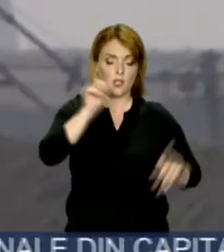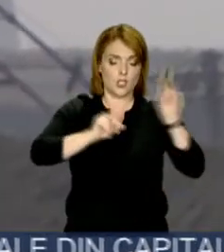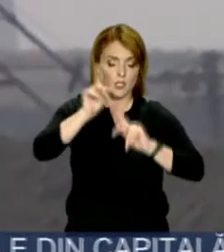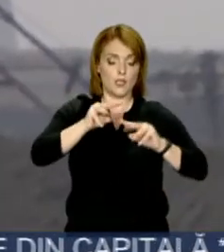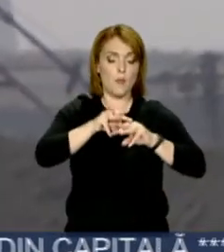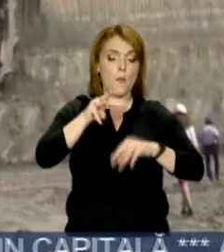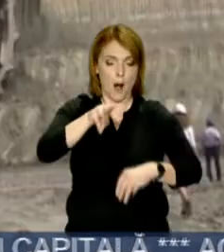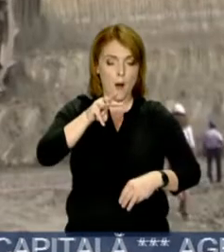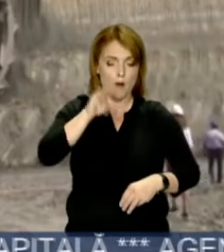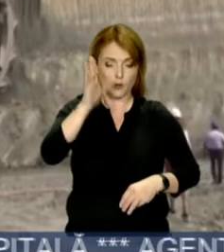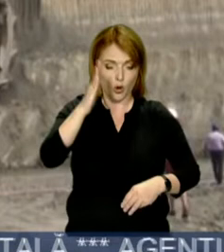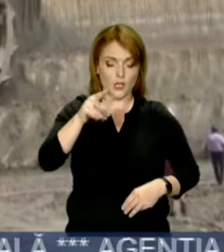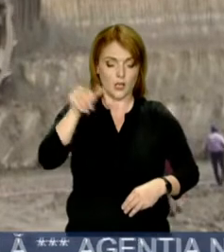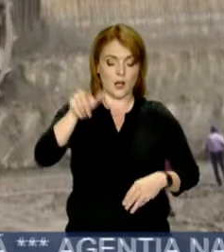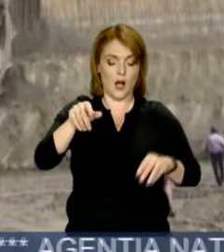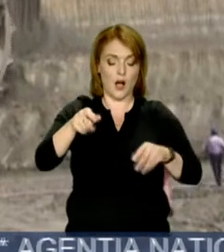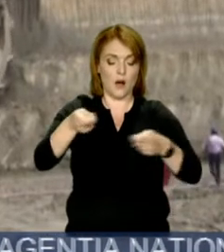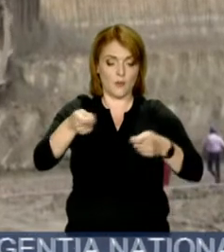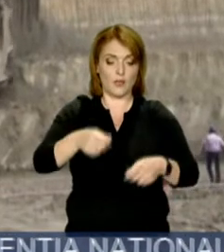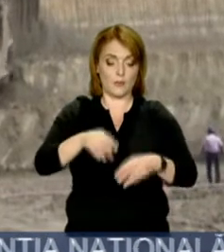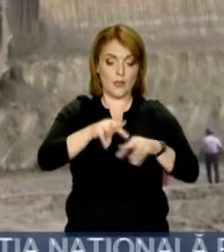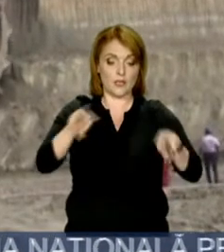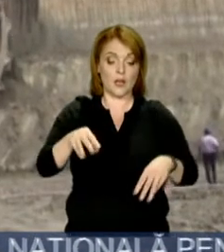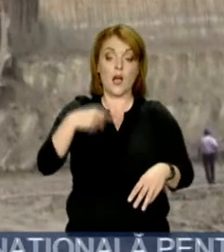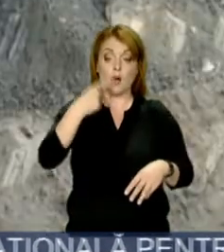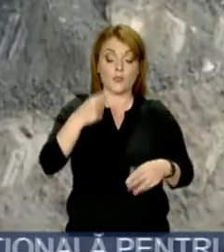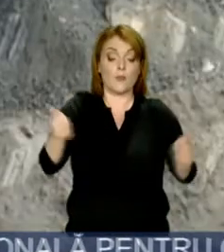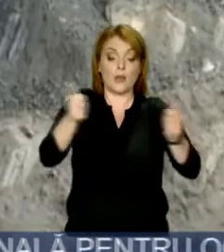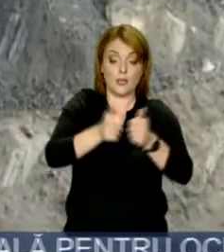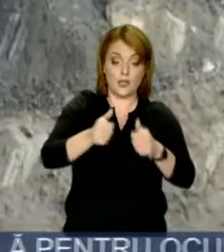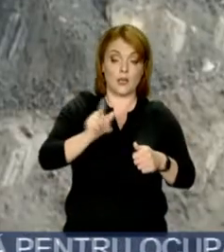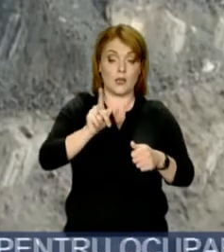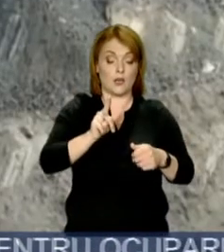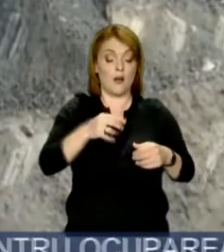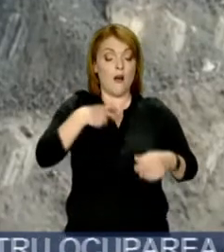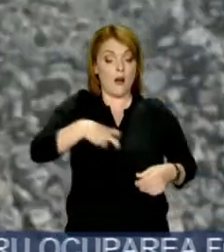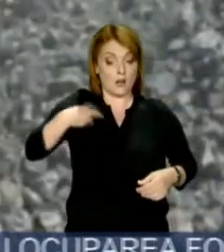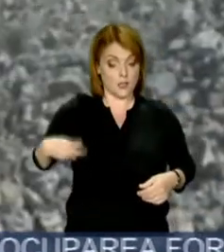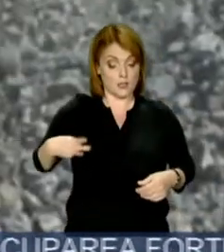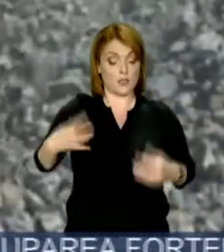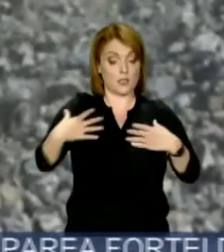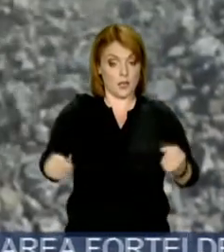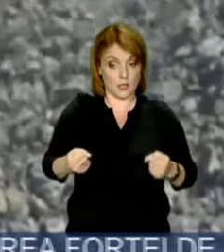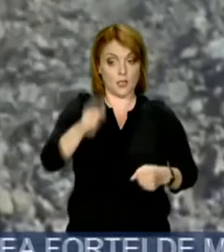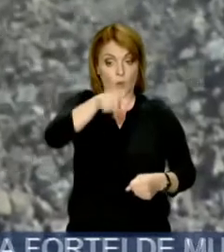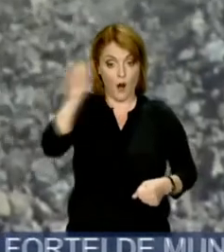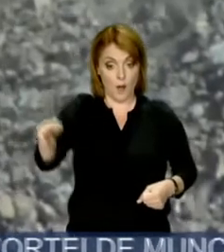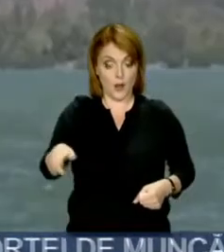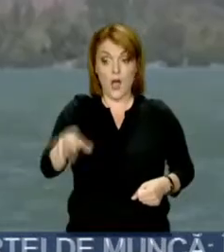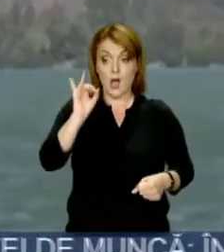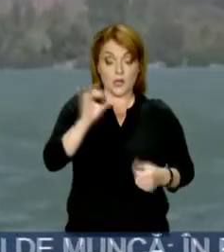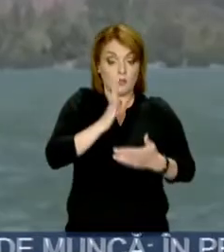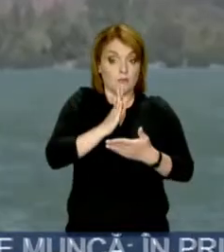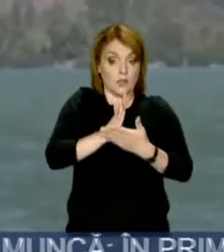Guvernului, Ministrul Mediului și cel al Energiei au subliniat că, pe lângă riscul pentru sănătatea populației, încălcările frecvente pun în